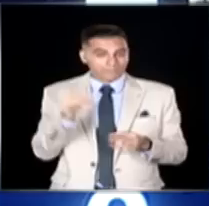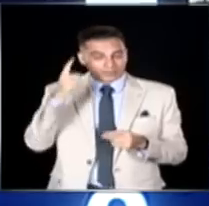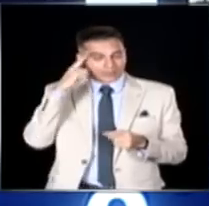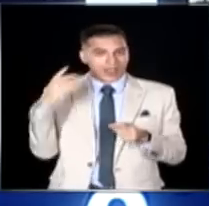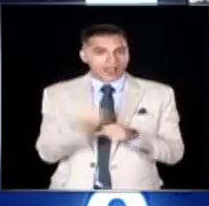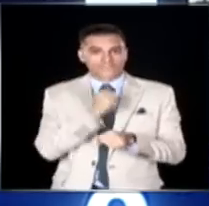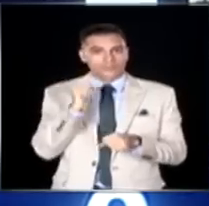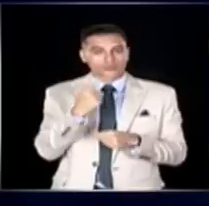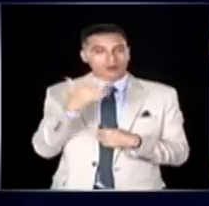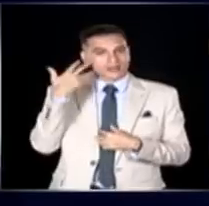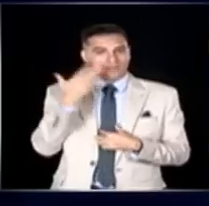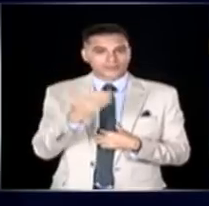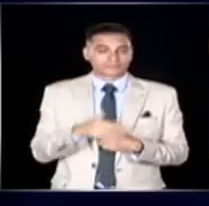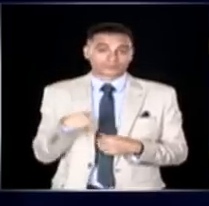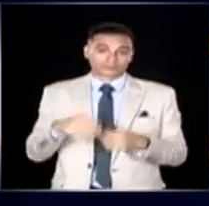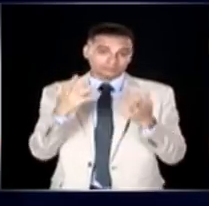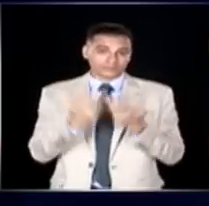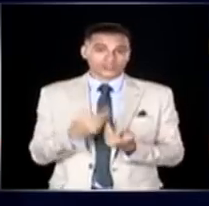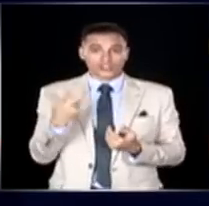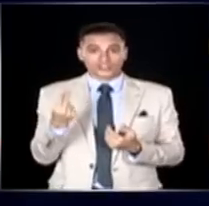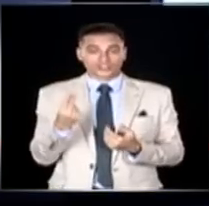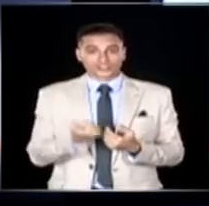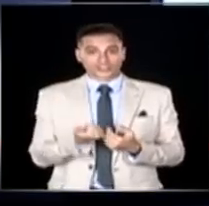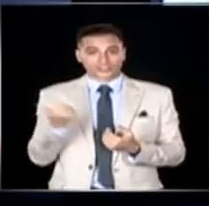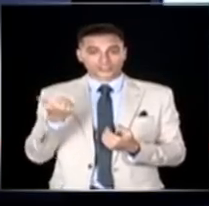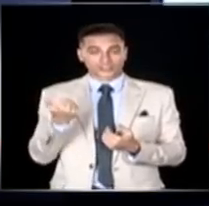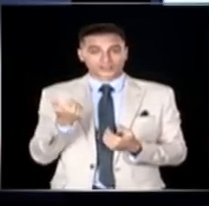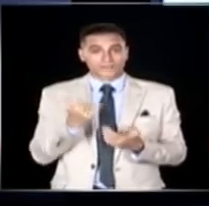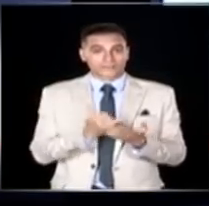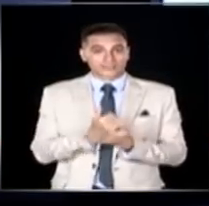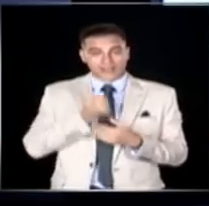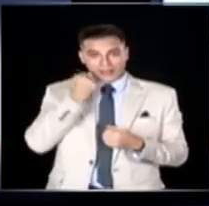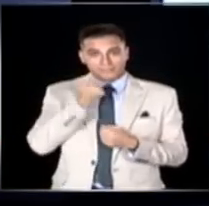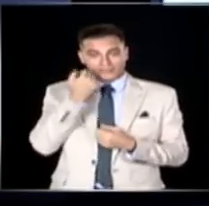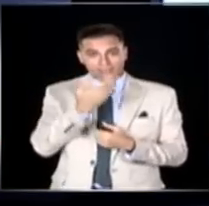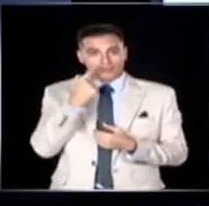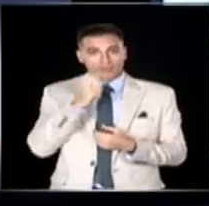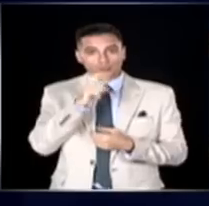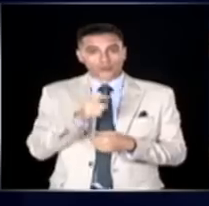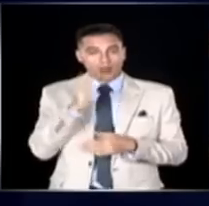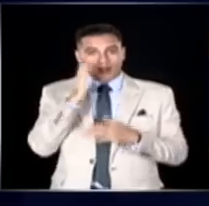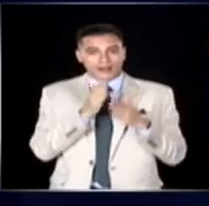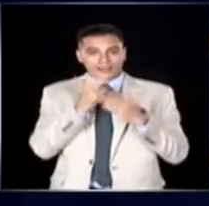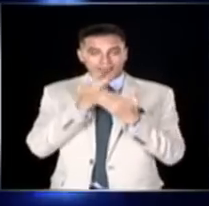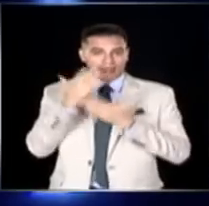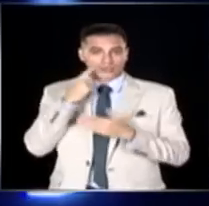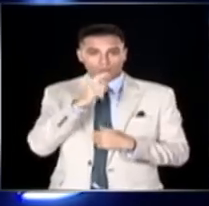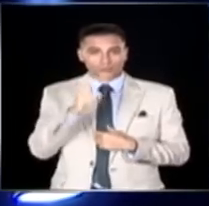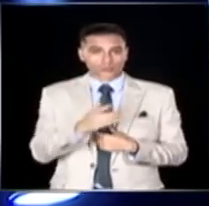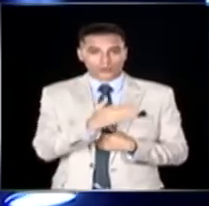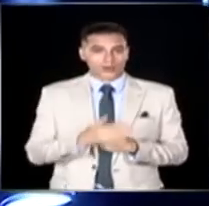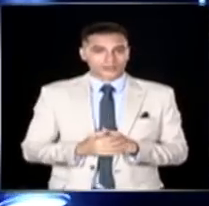انها ليبيا. نتيجة 20 مغاغة، وعندكم سؤال في التاريخ. تاريخ والسؤال هو،